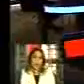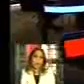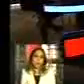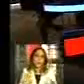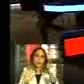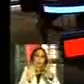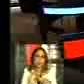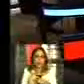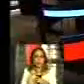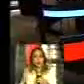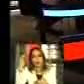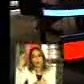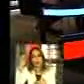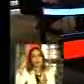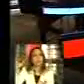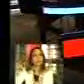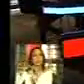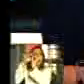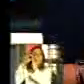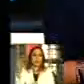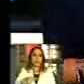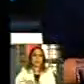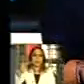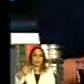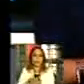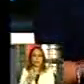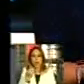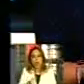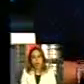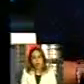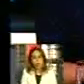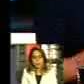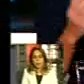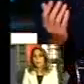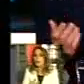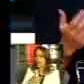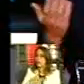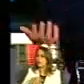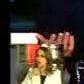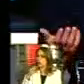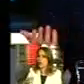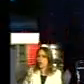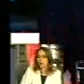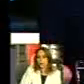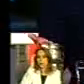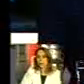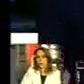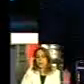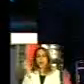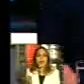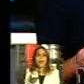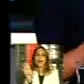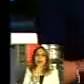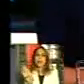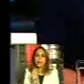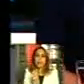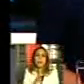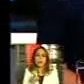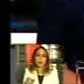את השכר הנמוך. אני רוצה לשאול את שניכם, נחמיה ומירב, שתי שאלות. אחד זה איך נתניהו, בוא נגיד, הקפיטליסט,